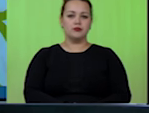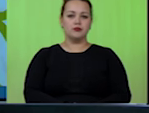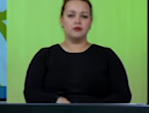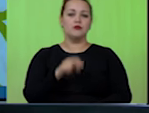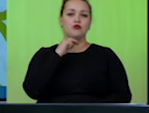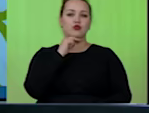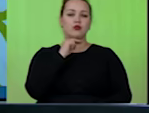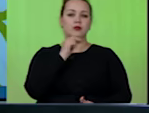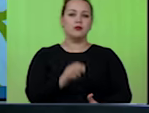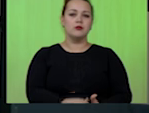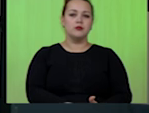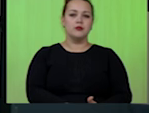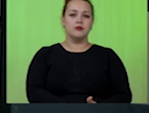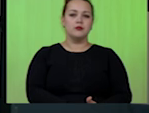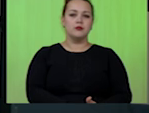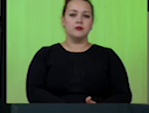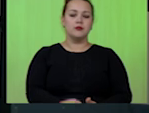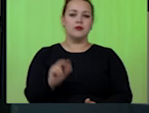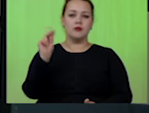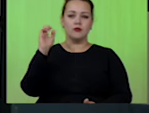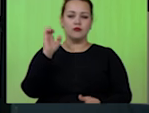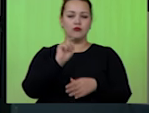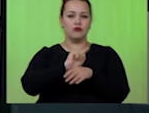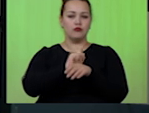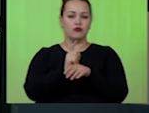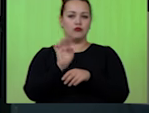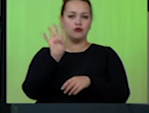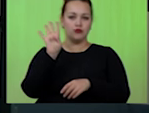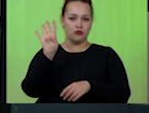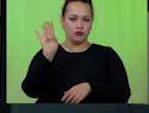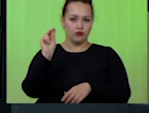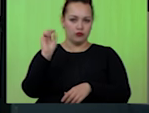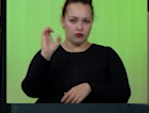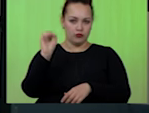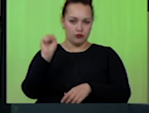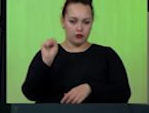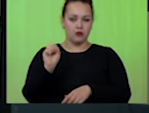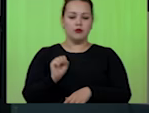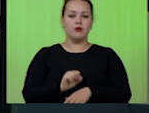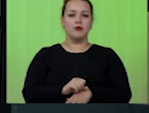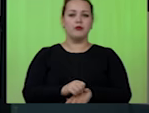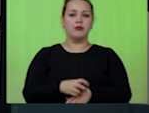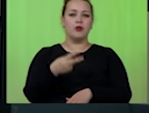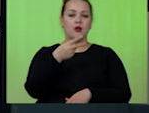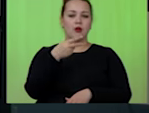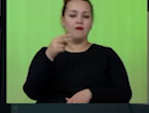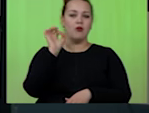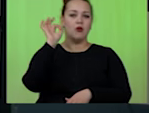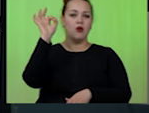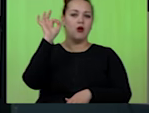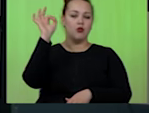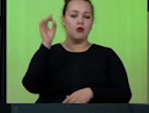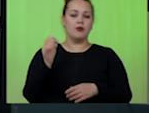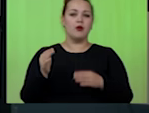Слушайте внимательно. Часы показывают 4 часа. Чему равна градусная мера